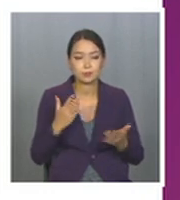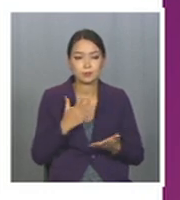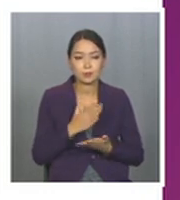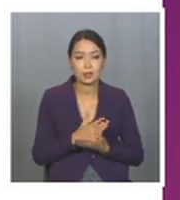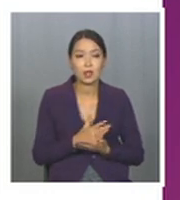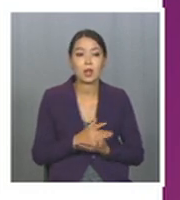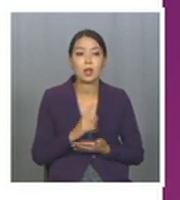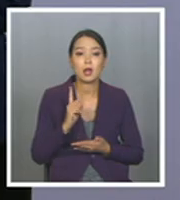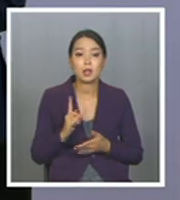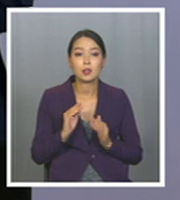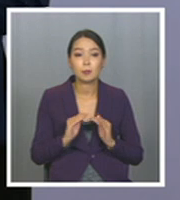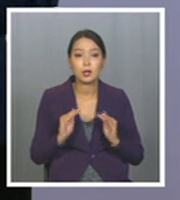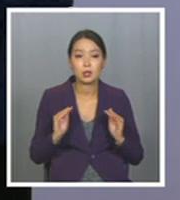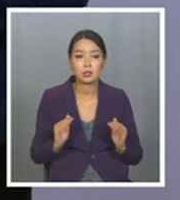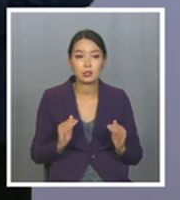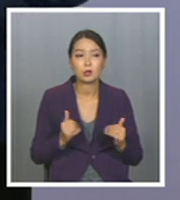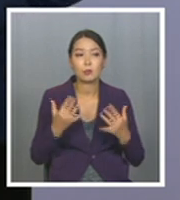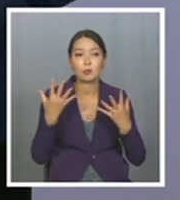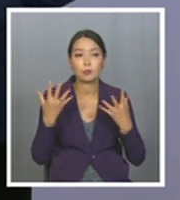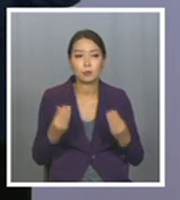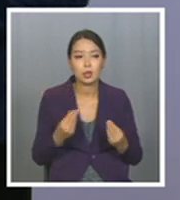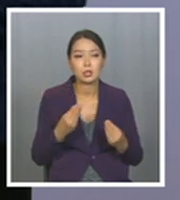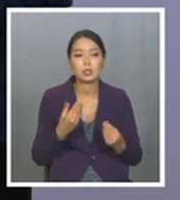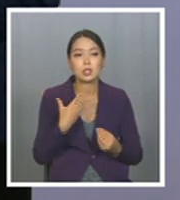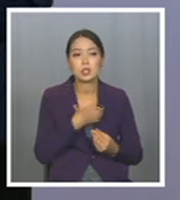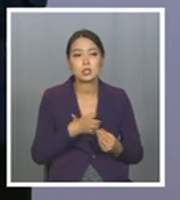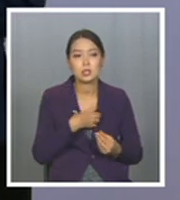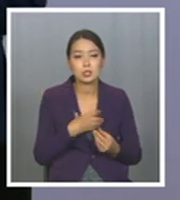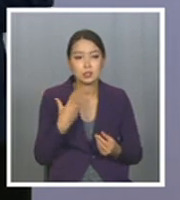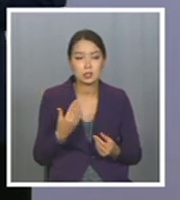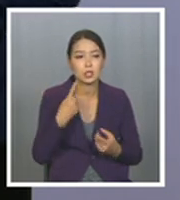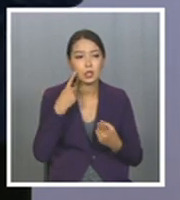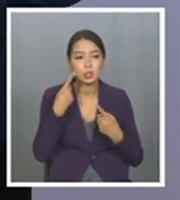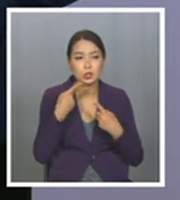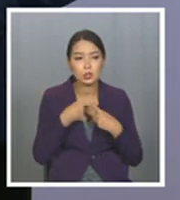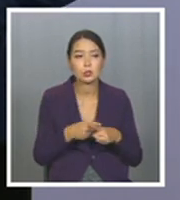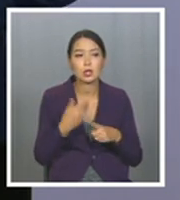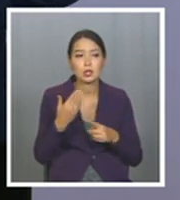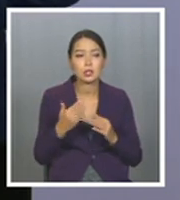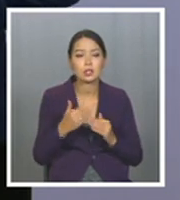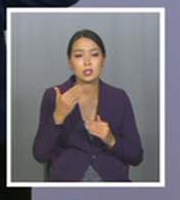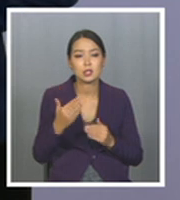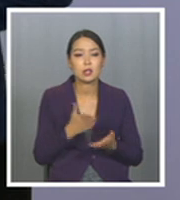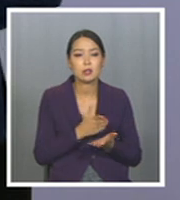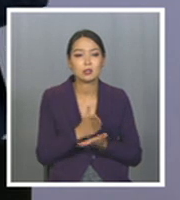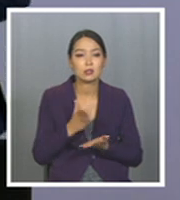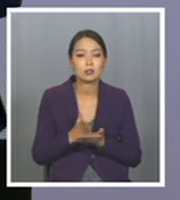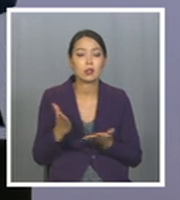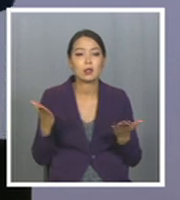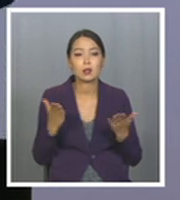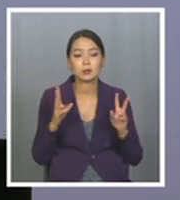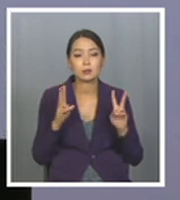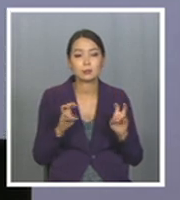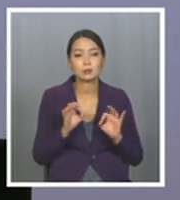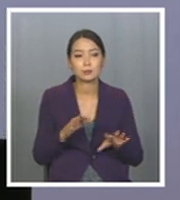балалар, біз бүгінгі сабақтың негізгі мақсаты ретінде индустрияландырудың келеңсіз жақтарында атап өткіміз келеді.